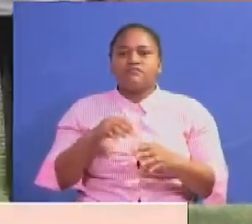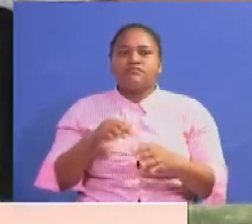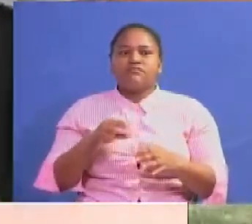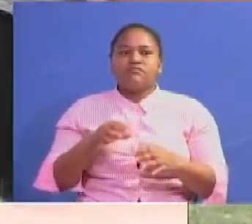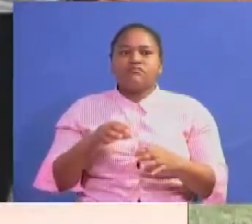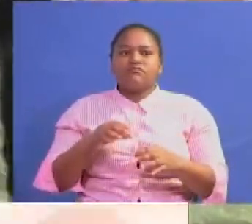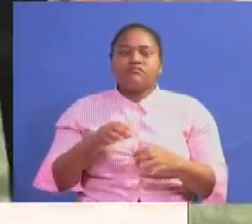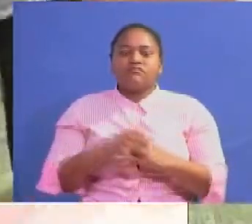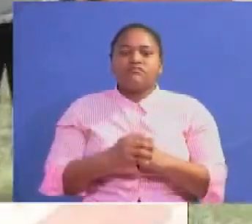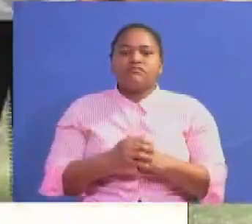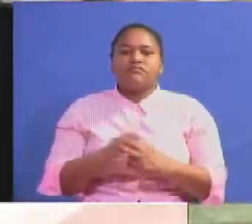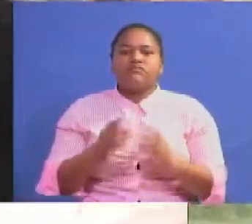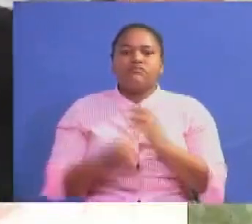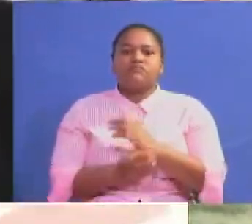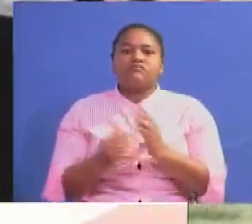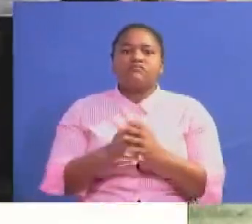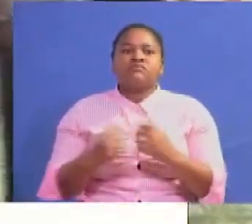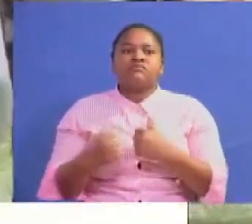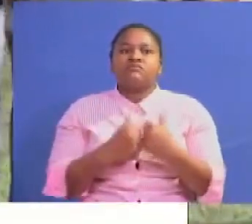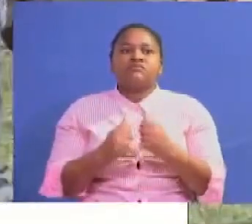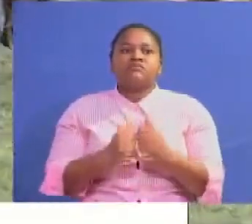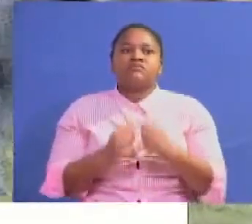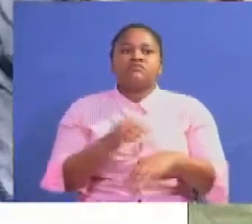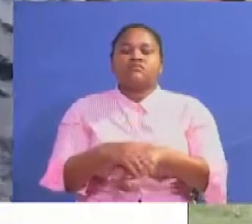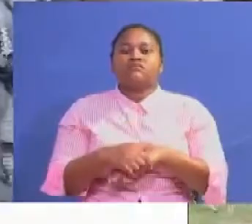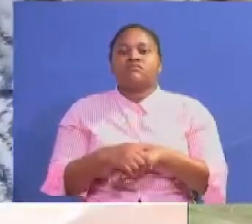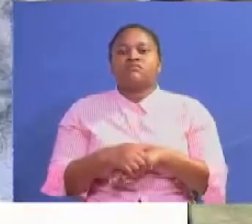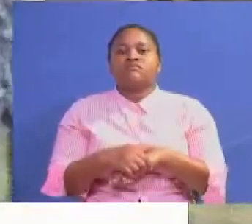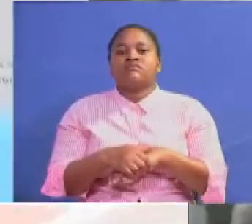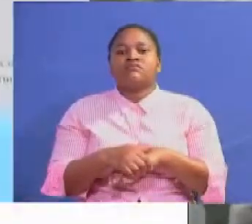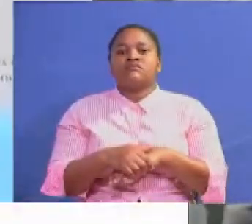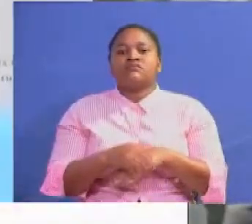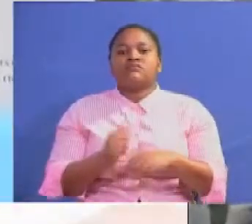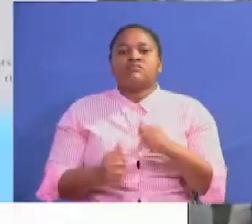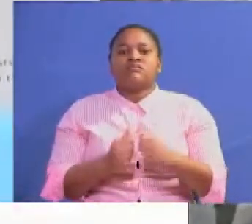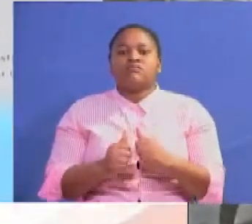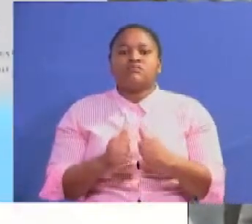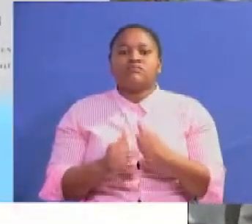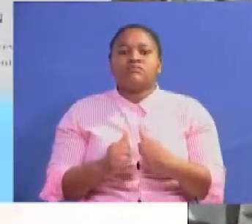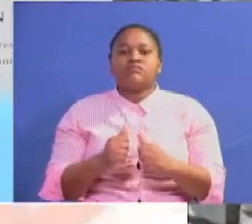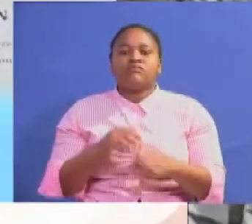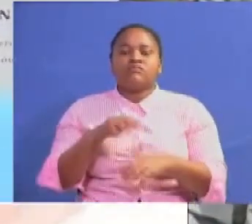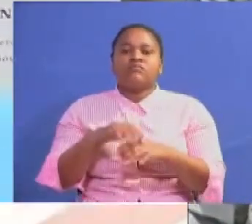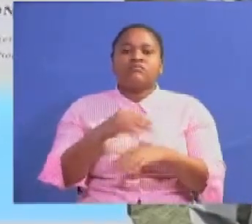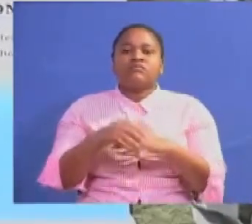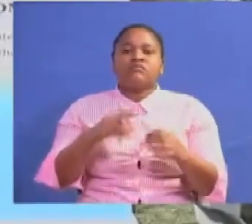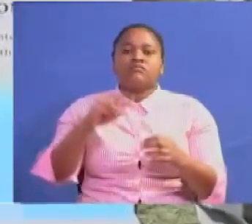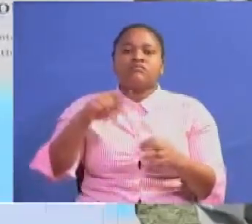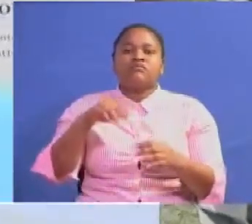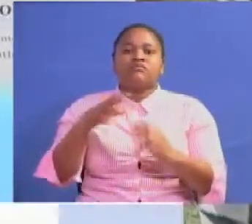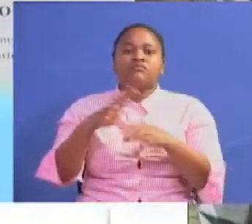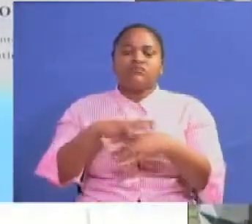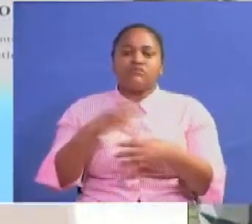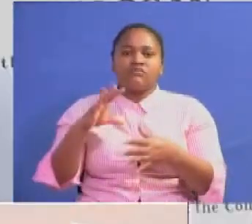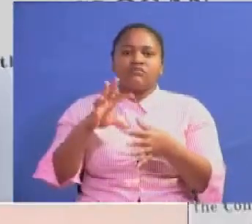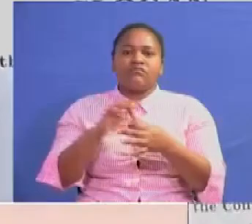Goodness Oucho ameelezea changamoto wanazopitia wanachama, huku akiwaomba wabunge kutounga mkono